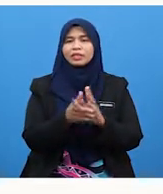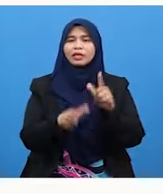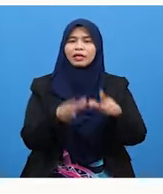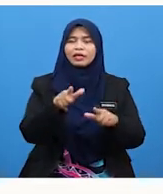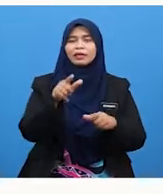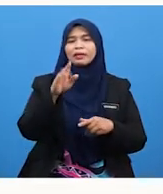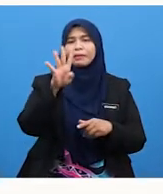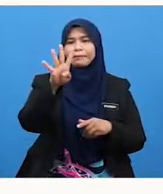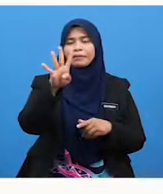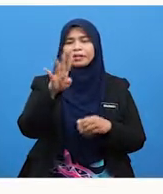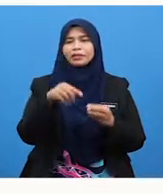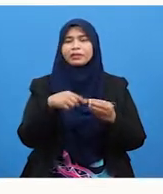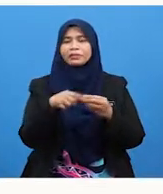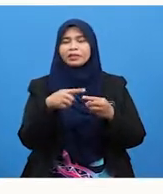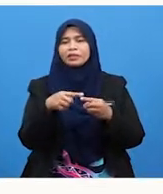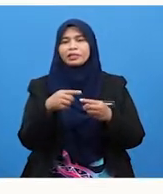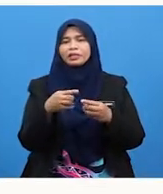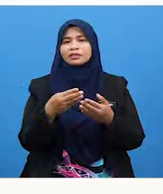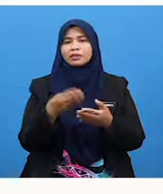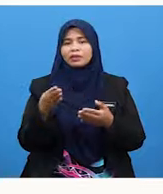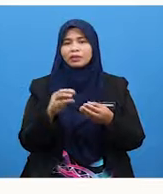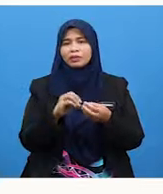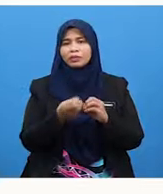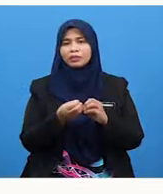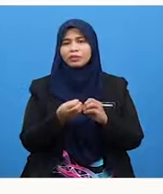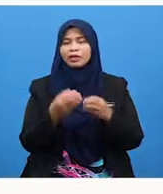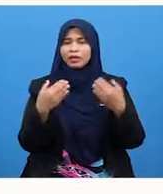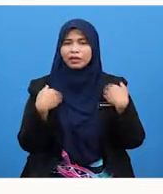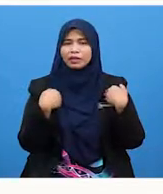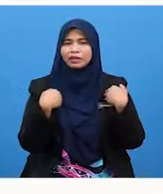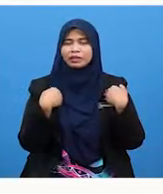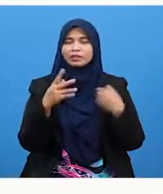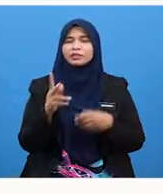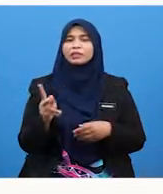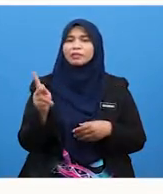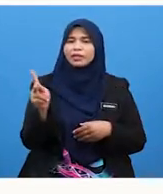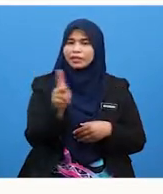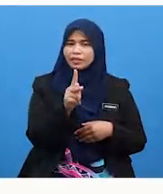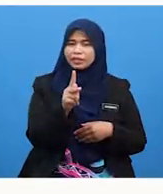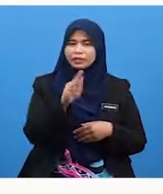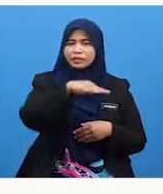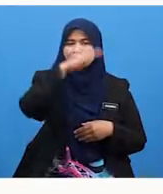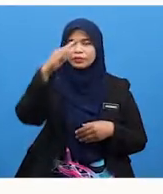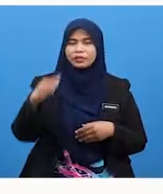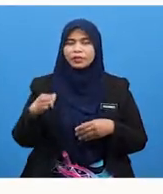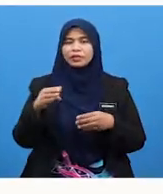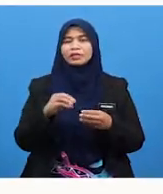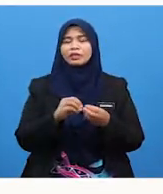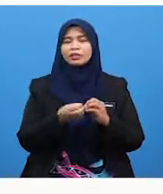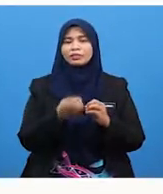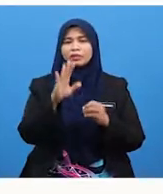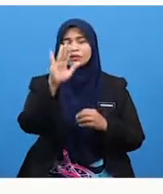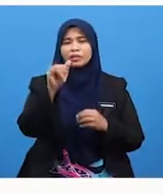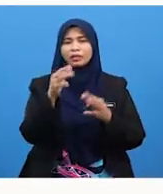keempat, apabila sebarang nombor yang berada di sebelah kiri bukit, nombor yang